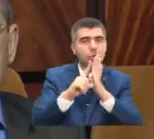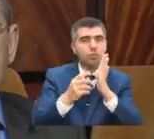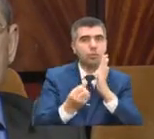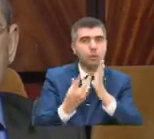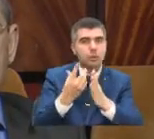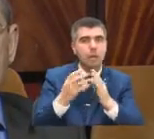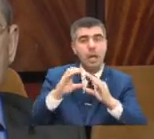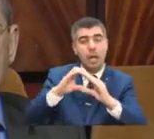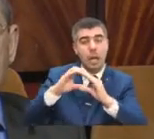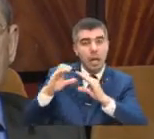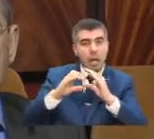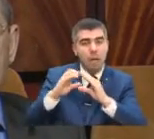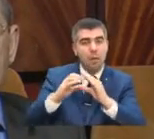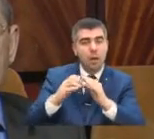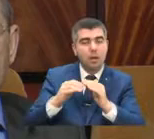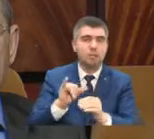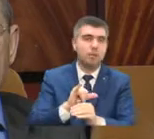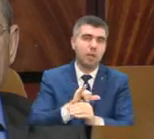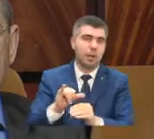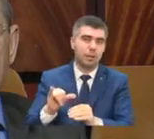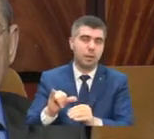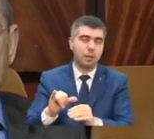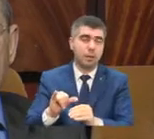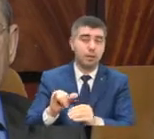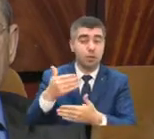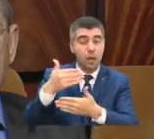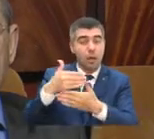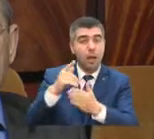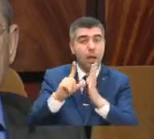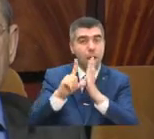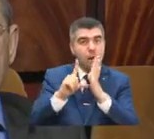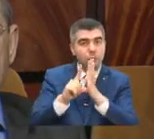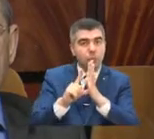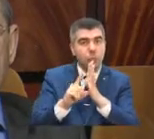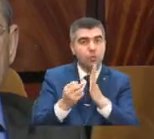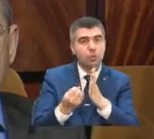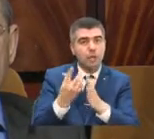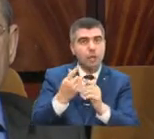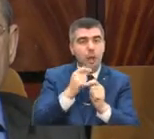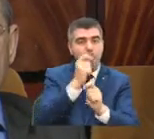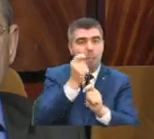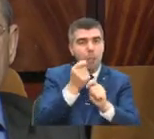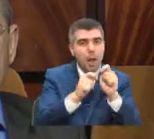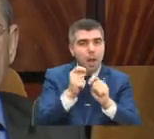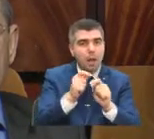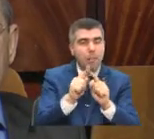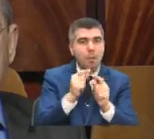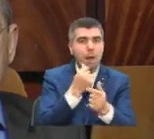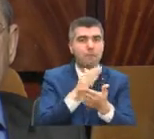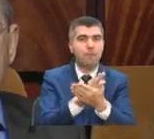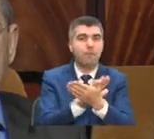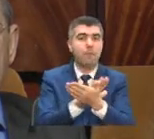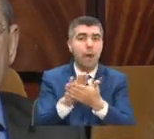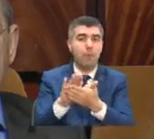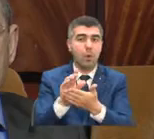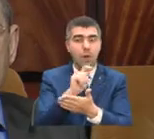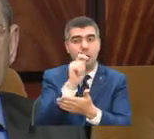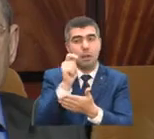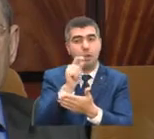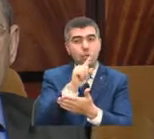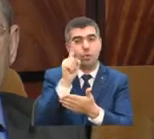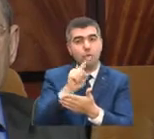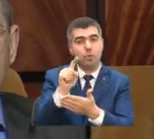الحوار، غتجيب منظومة خاصة بالبناء في الوسط القروي، وغادي تصاوب تصاميم نموذجية مجانية في الجامعات